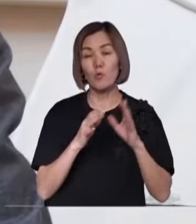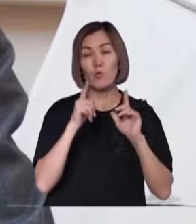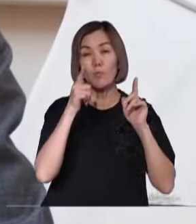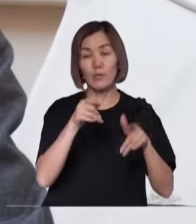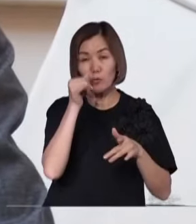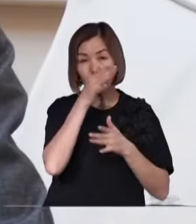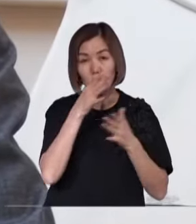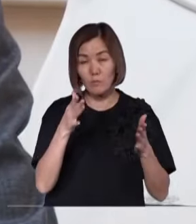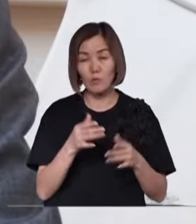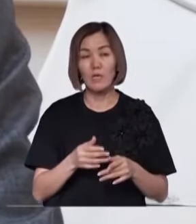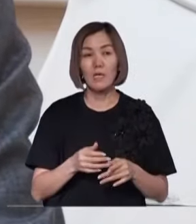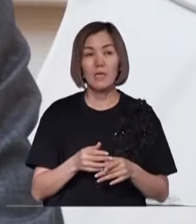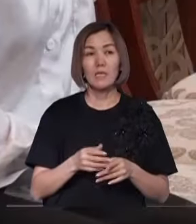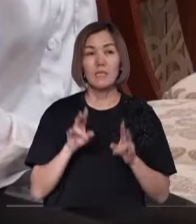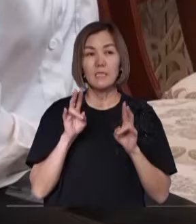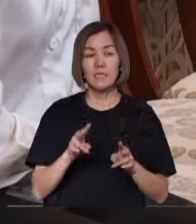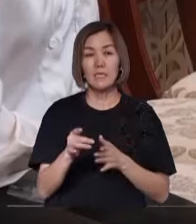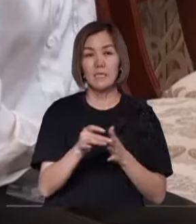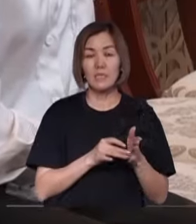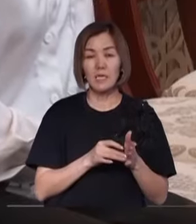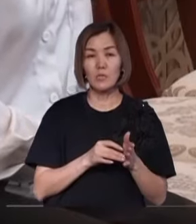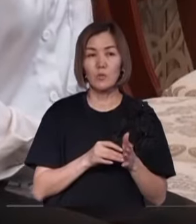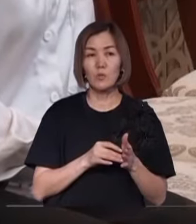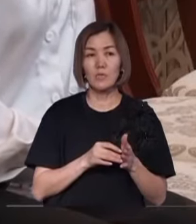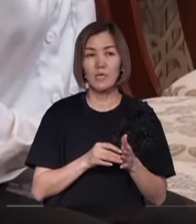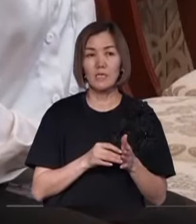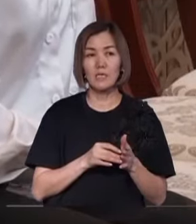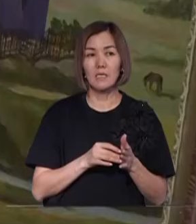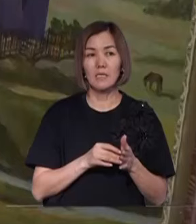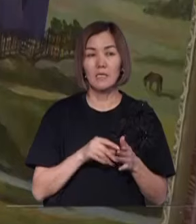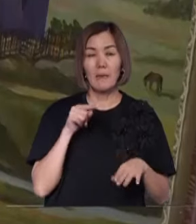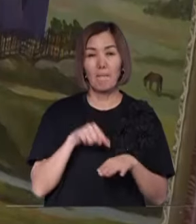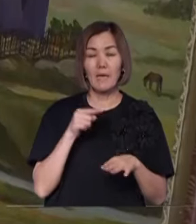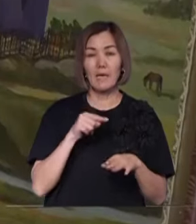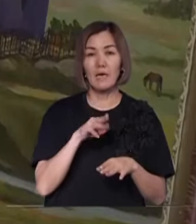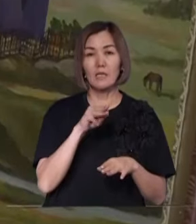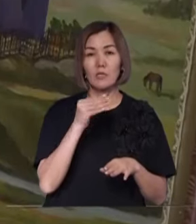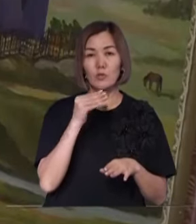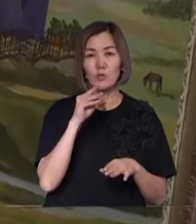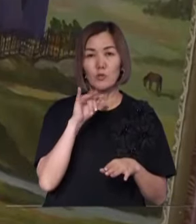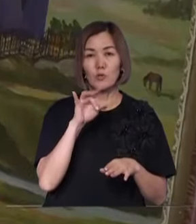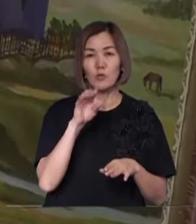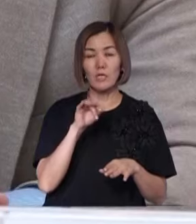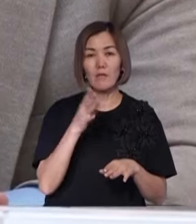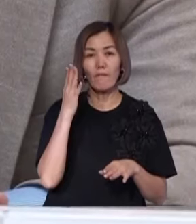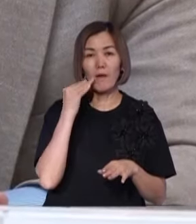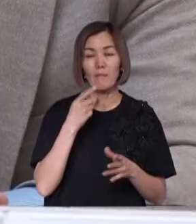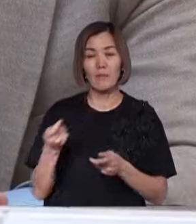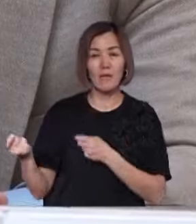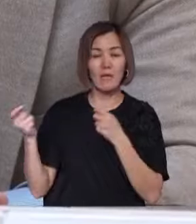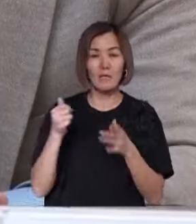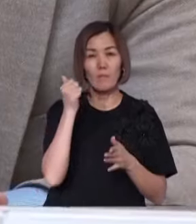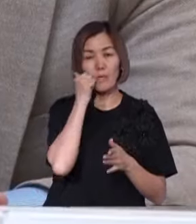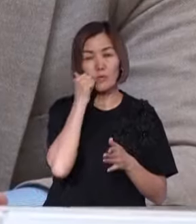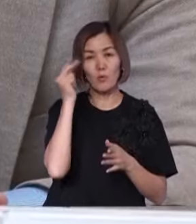есігін ашып көрмеді. Десе де дер кезінде оның алапаттарының байқаған Темірбек Жүргенов Алматыға алдырып Мәскеуге